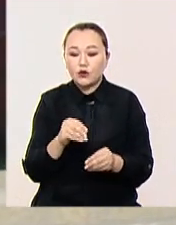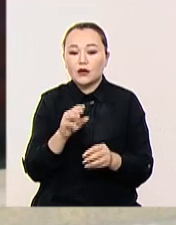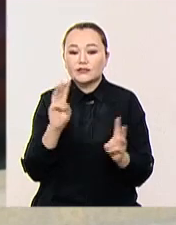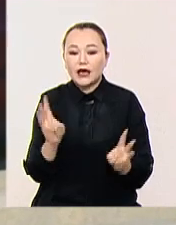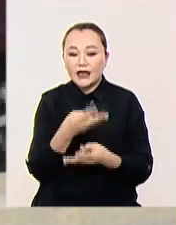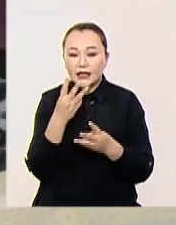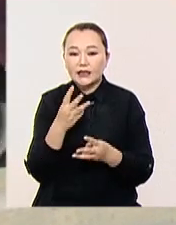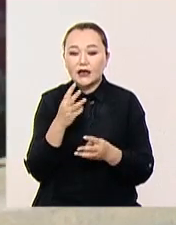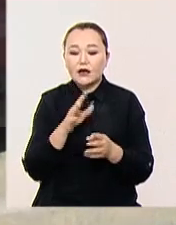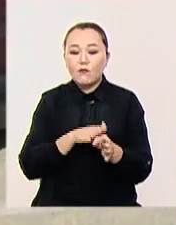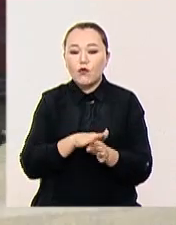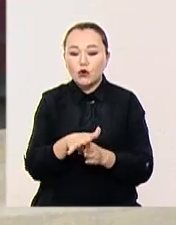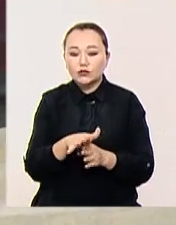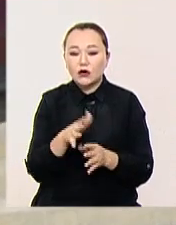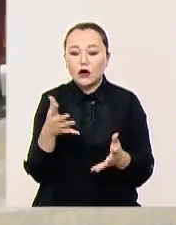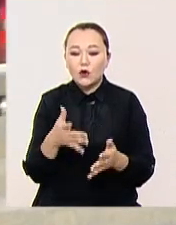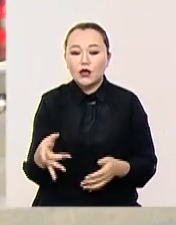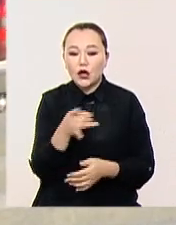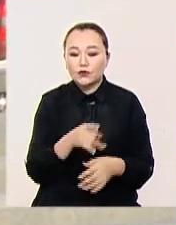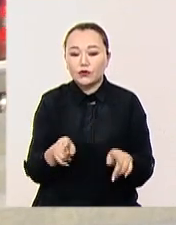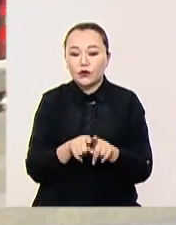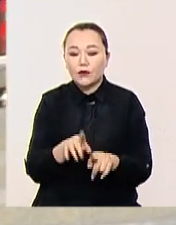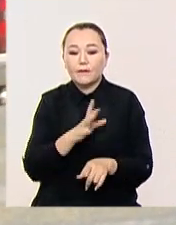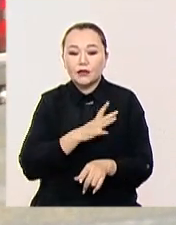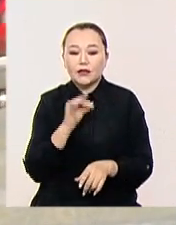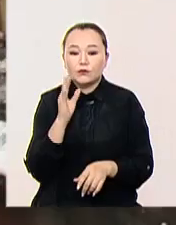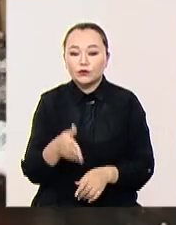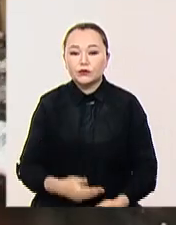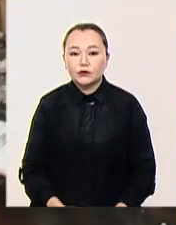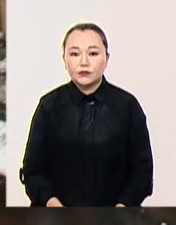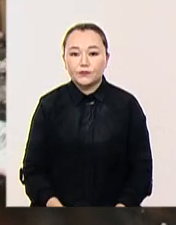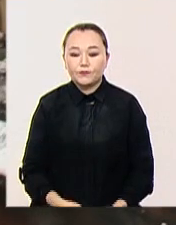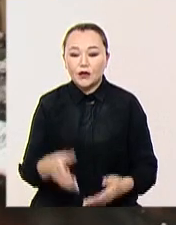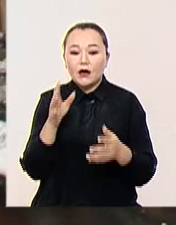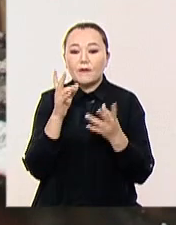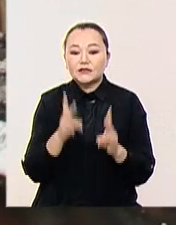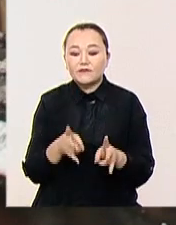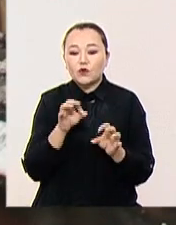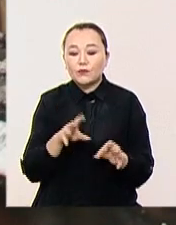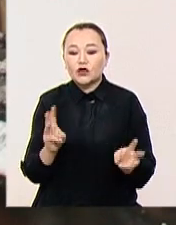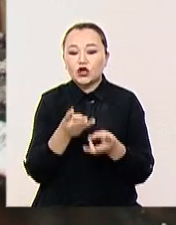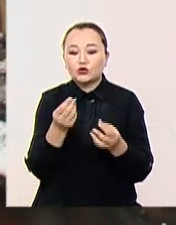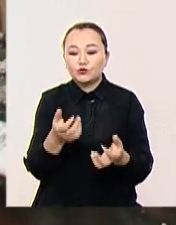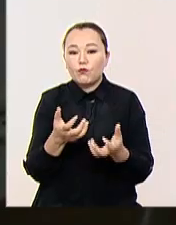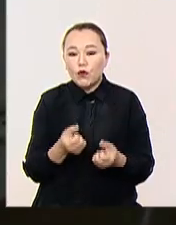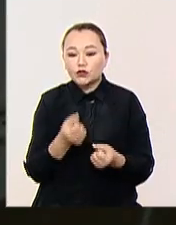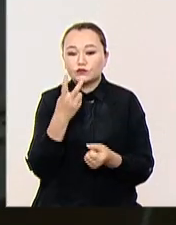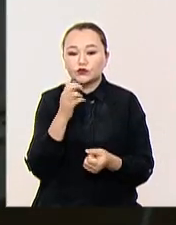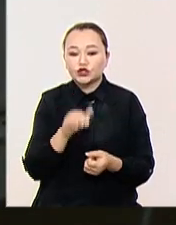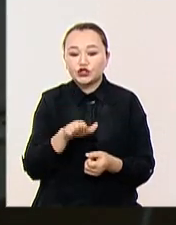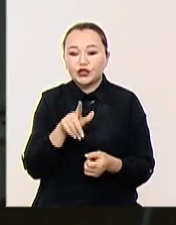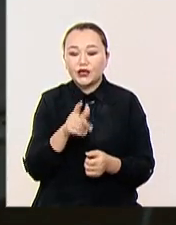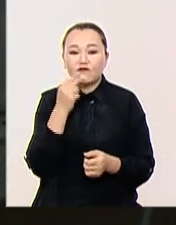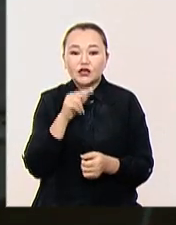сгорел практически он какой район, так и было и будет. Пострадавшие от пожара получили чуть больше 200 тысяч